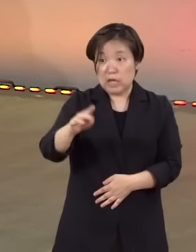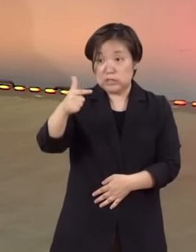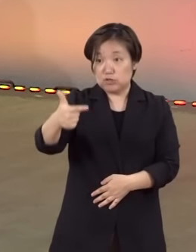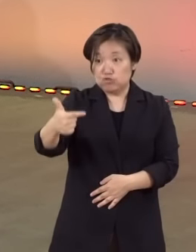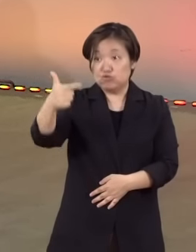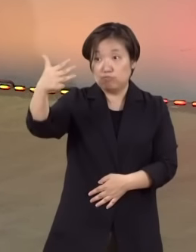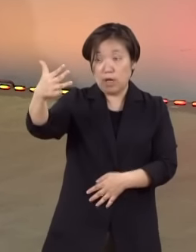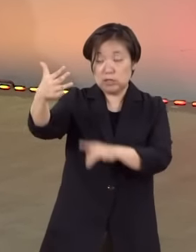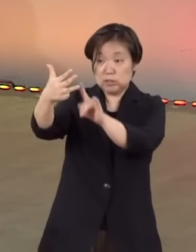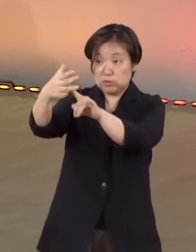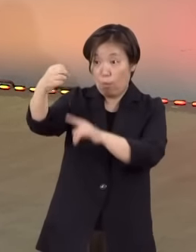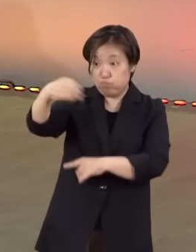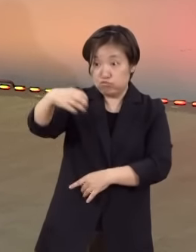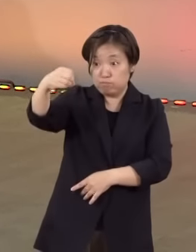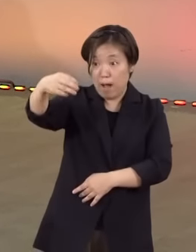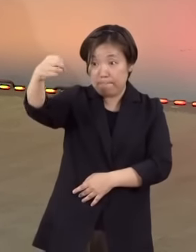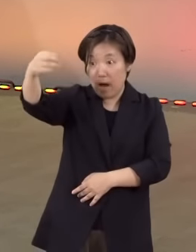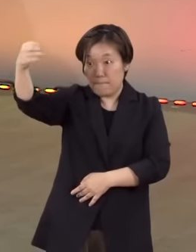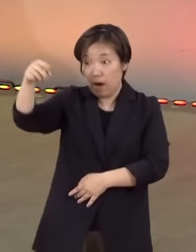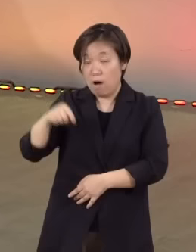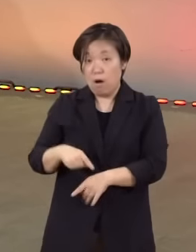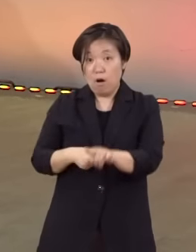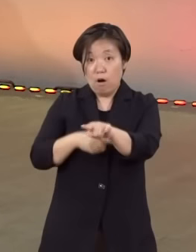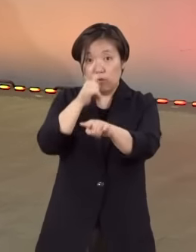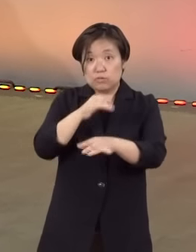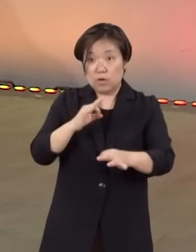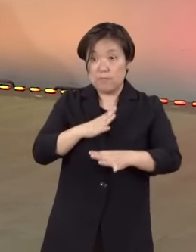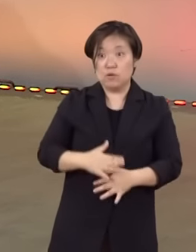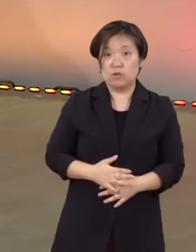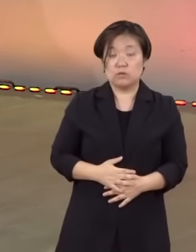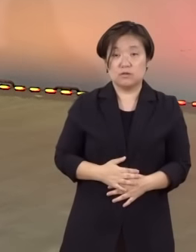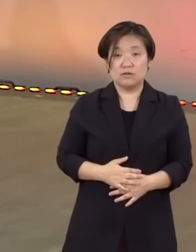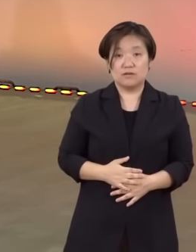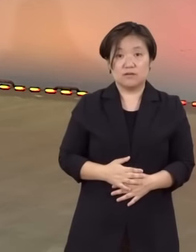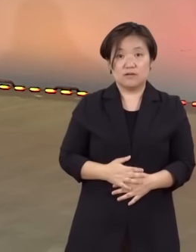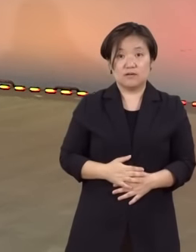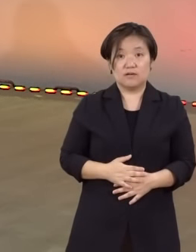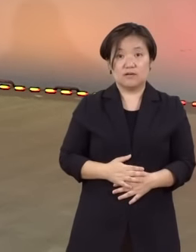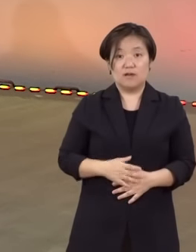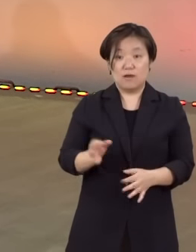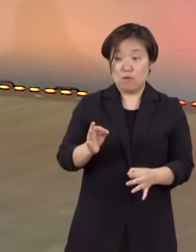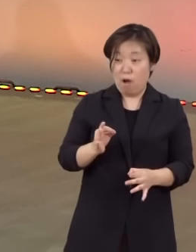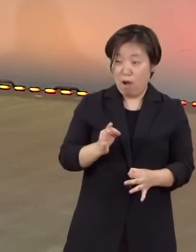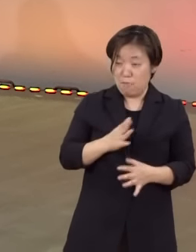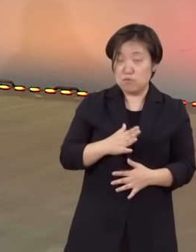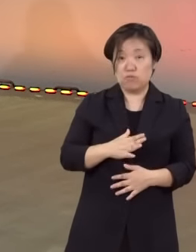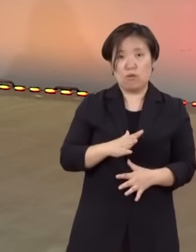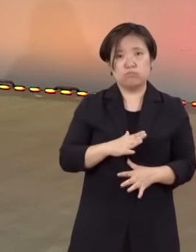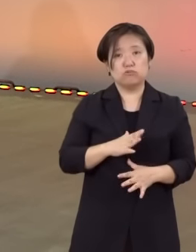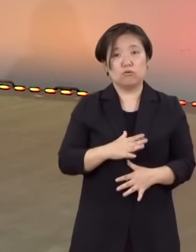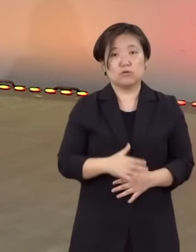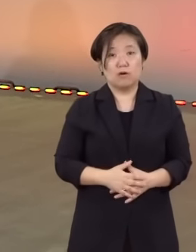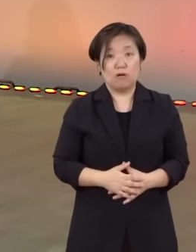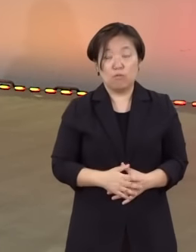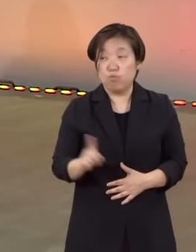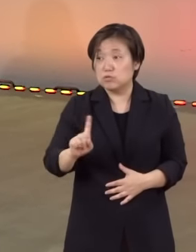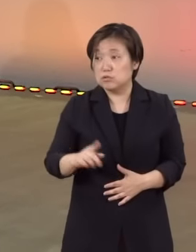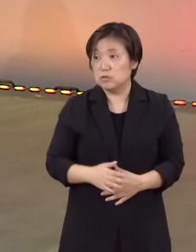어 무섭다 그때 깜짝 놀랐거든요 뭐지